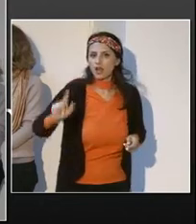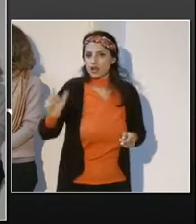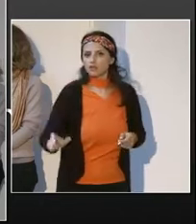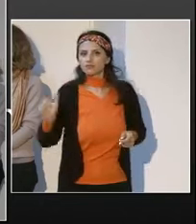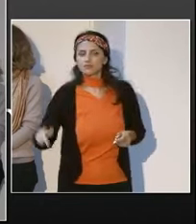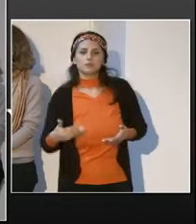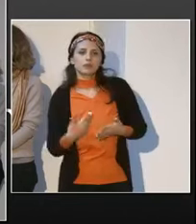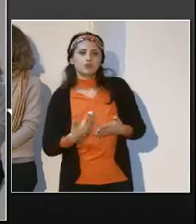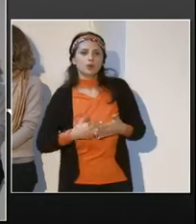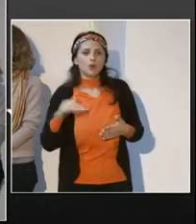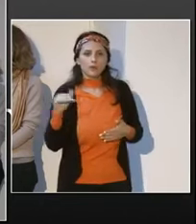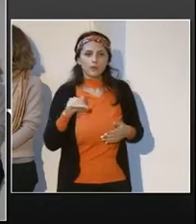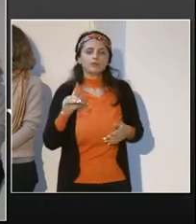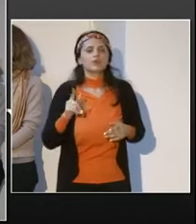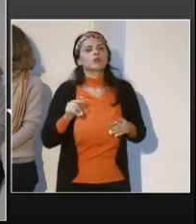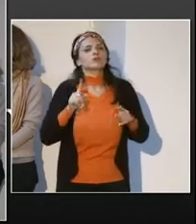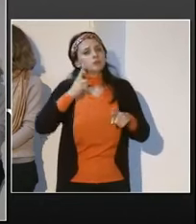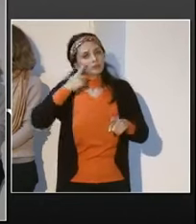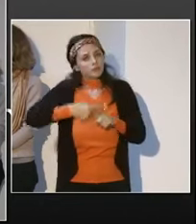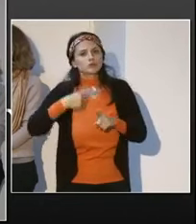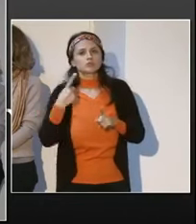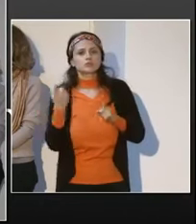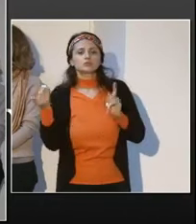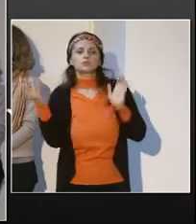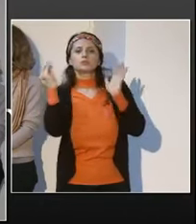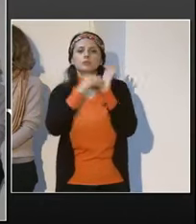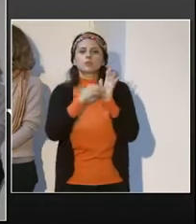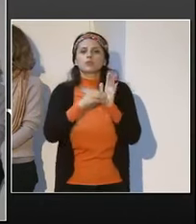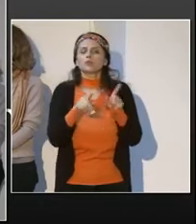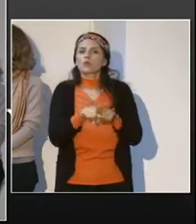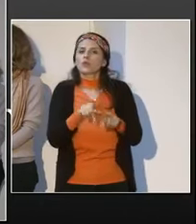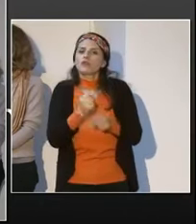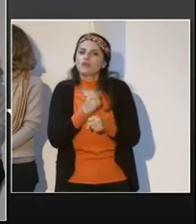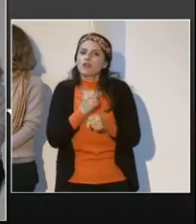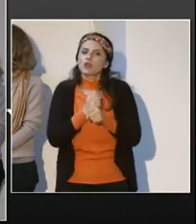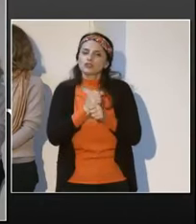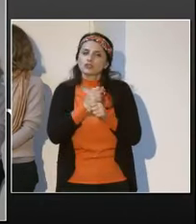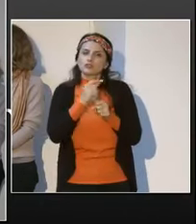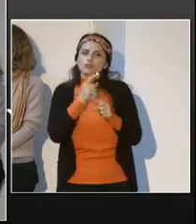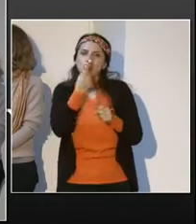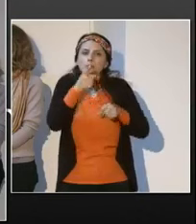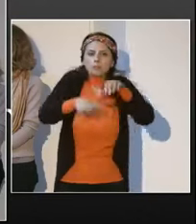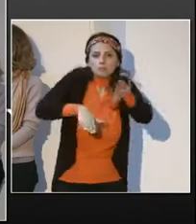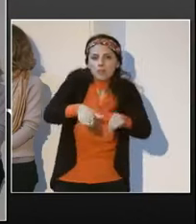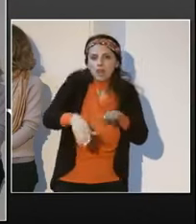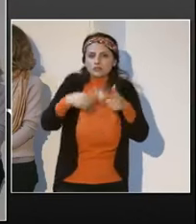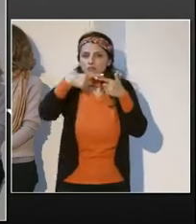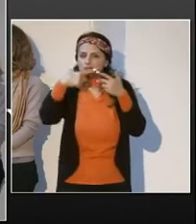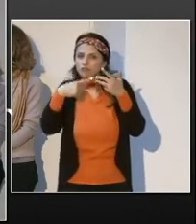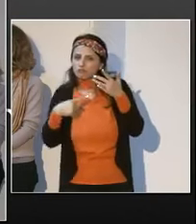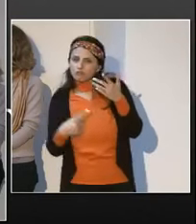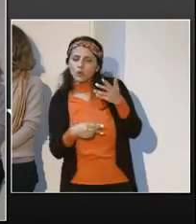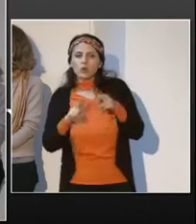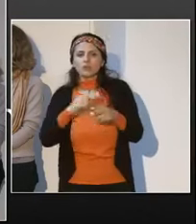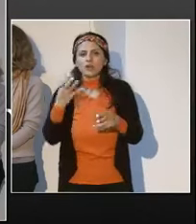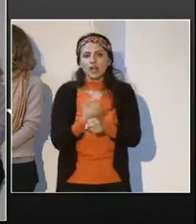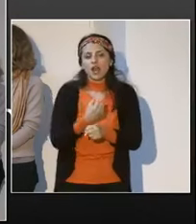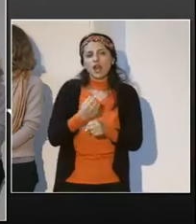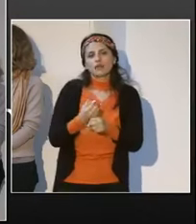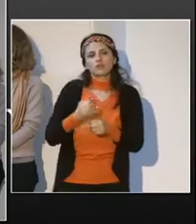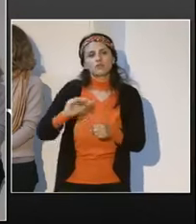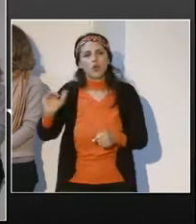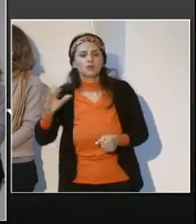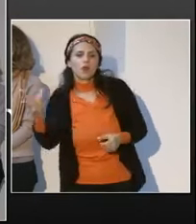transmise un ghid privind implementarea unitară a procedurii de ei Ok interne au fost demarate sesiuni de